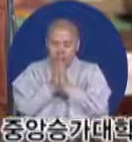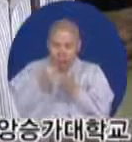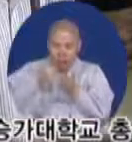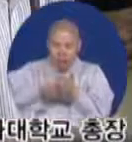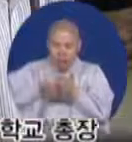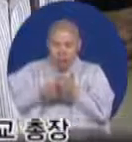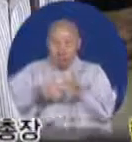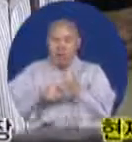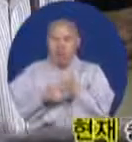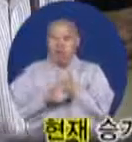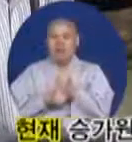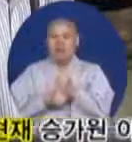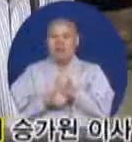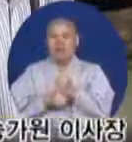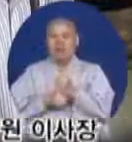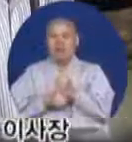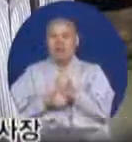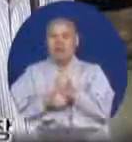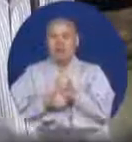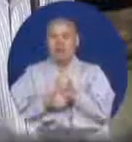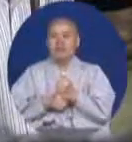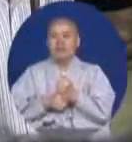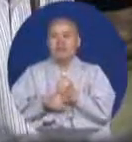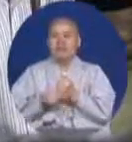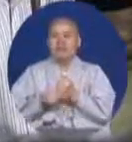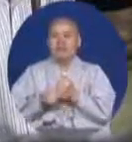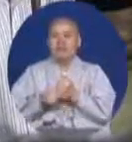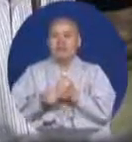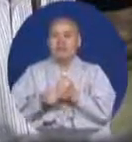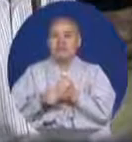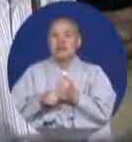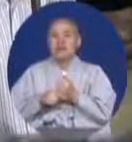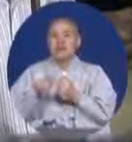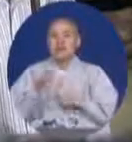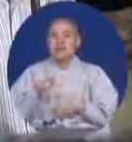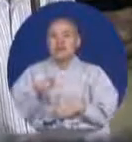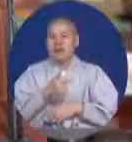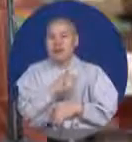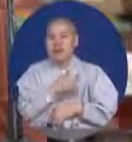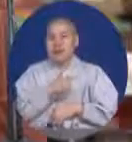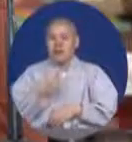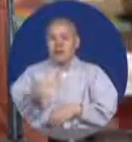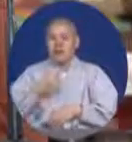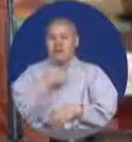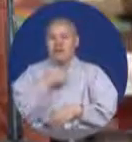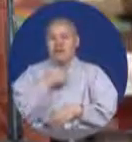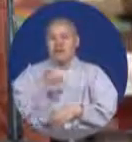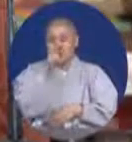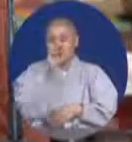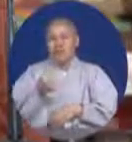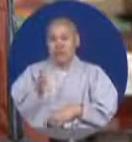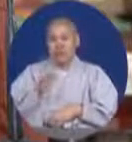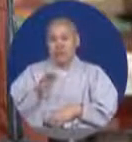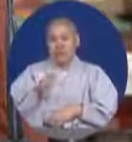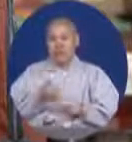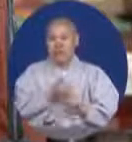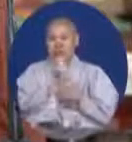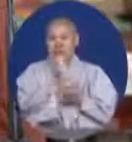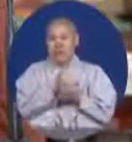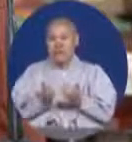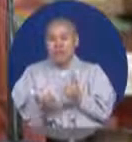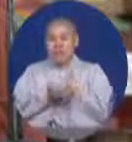예불입니다. 여기에 큰 서원이 있습니다. 그런데 찬불을